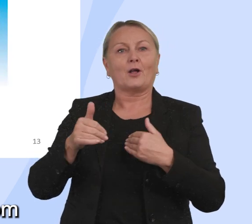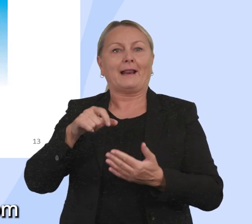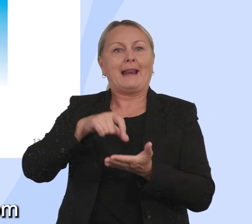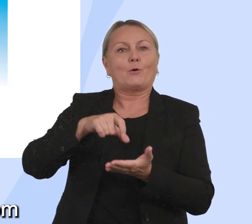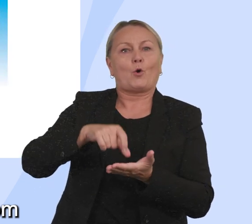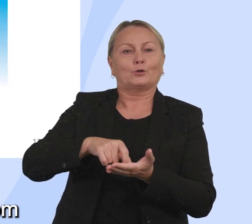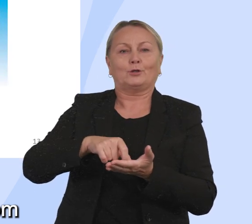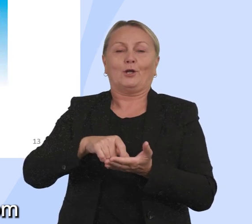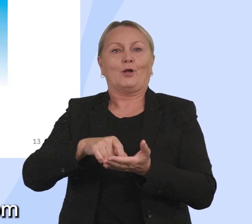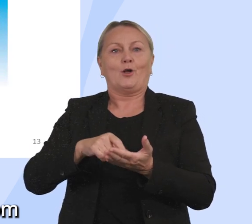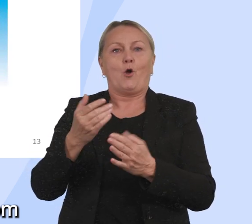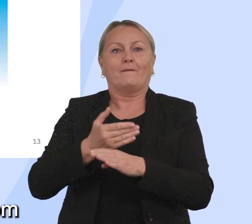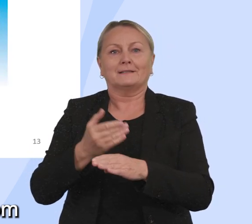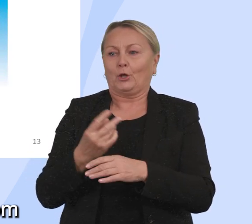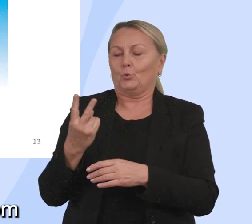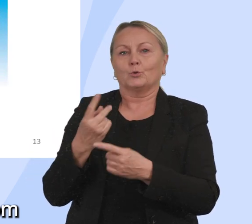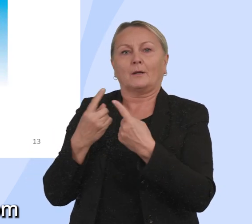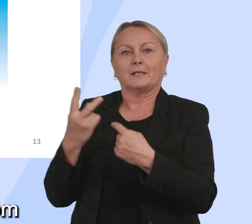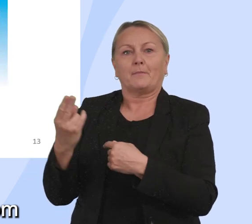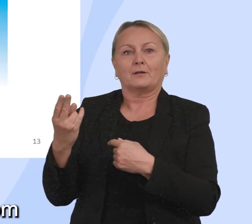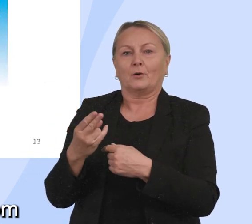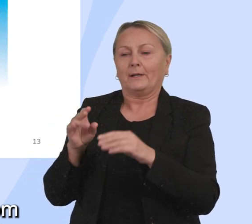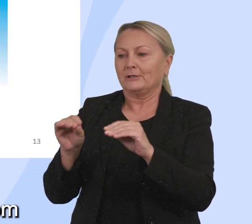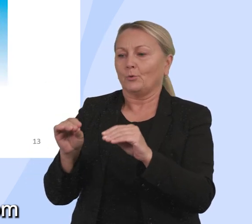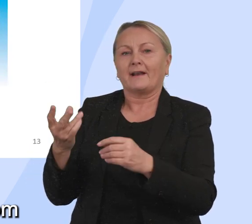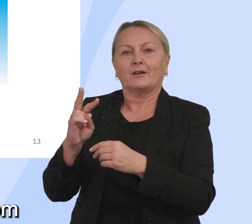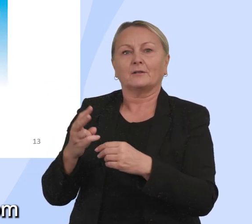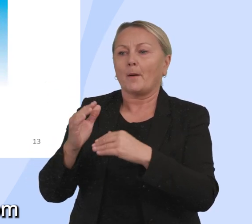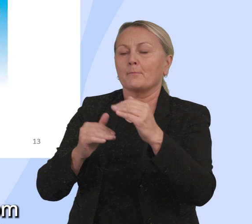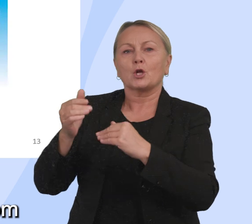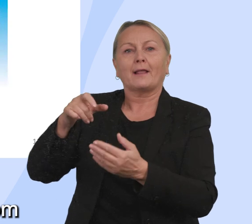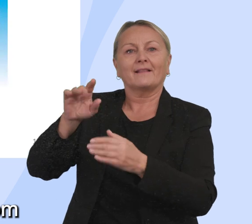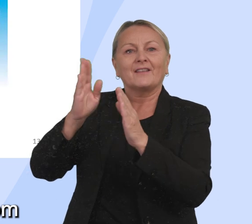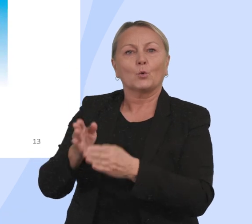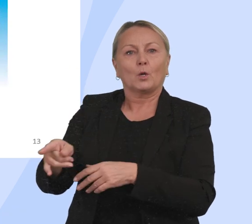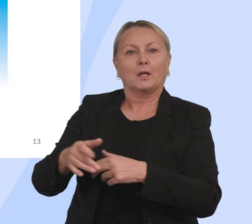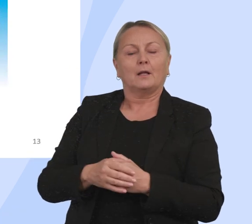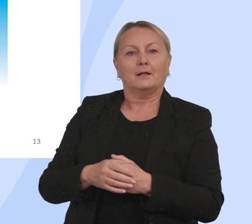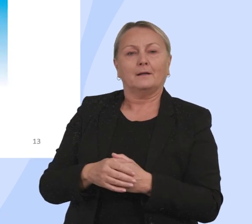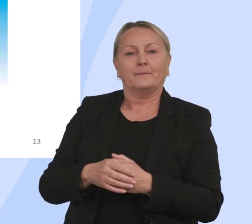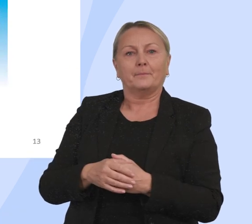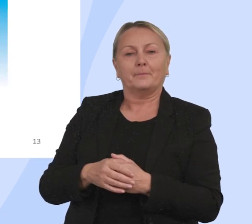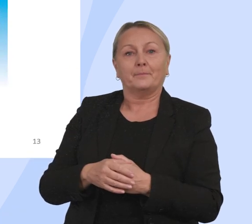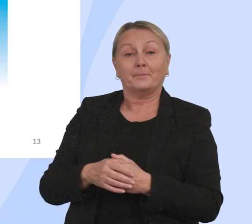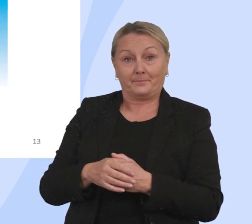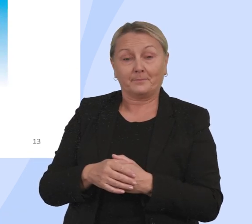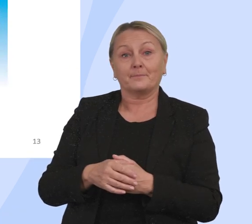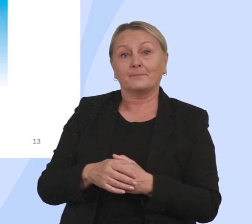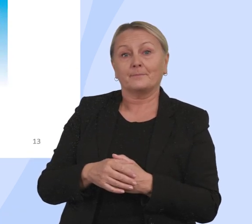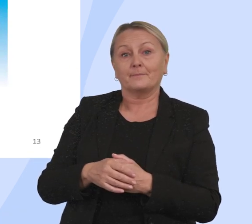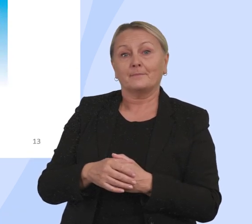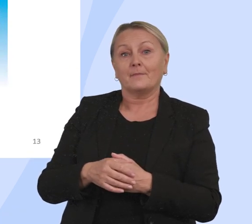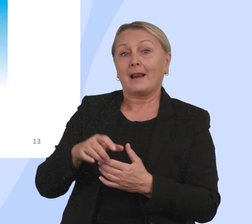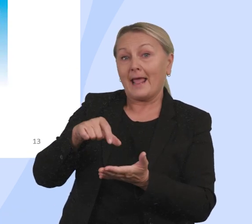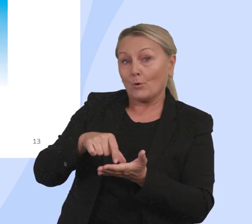to samtalepartnere om at instruere hinanden i at bygge en figur i Lego-klodser, og så en øvelse,